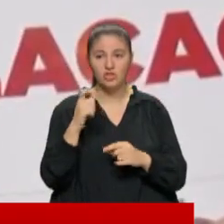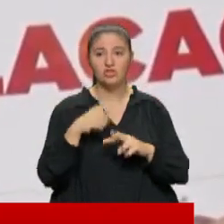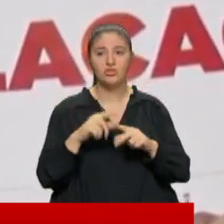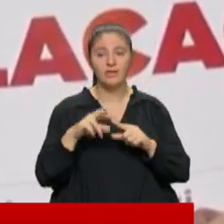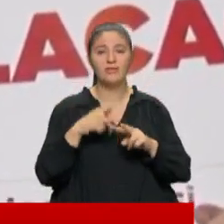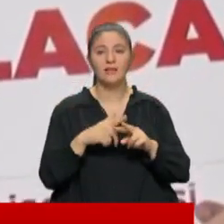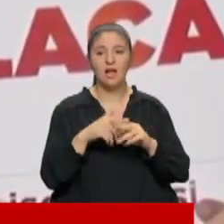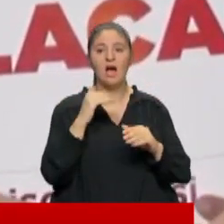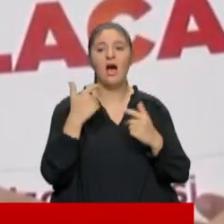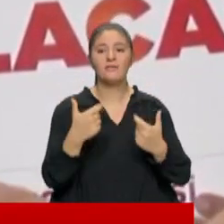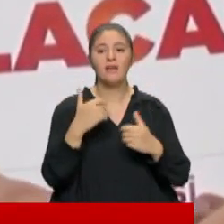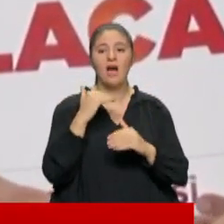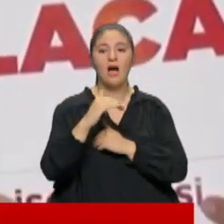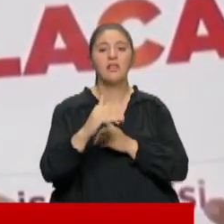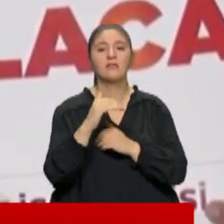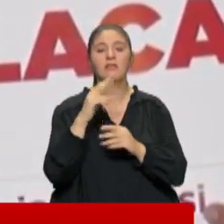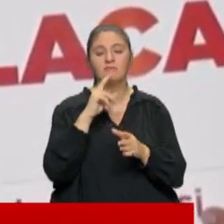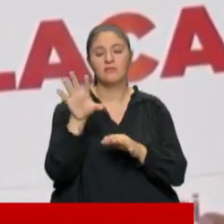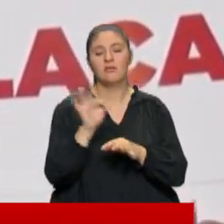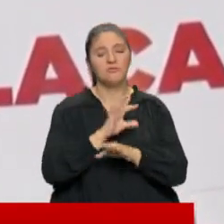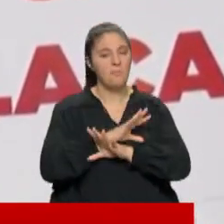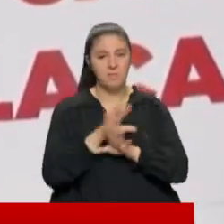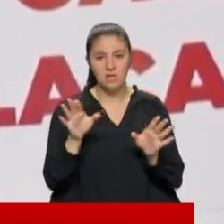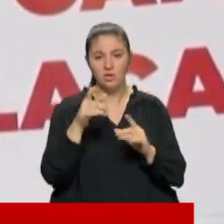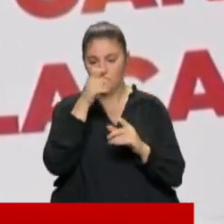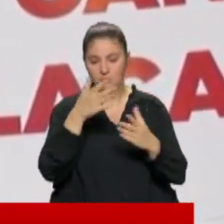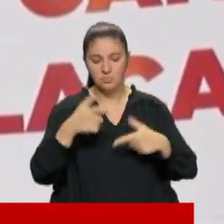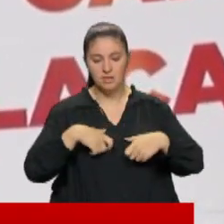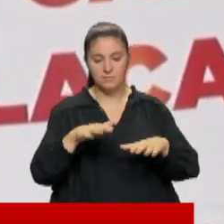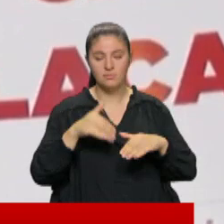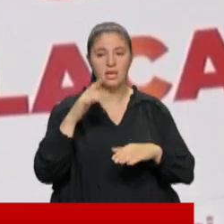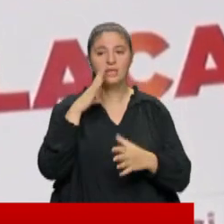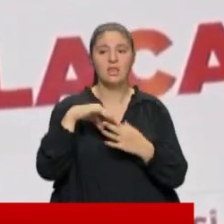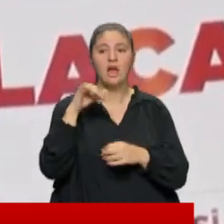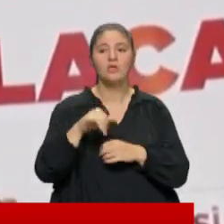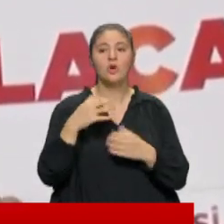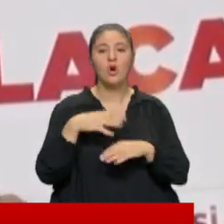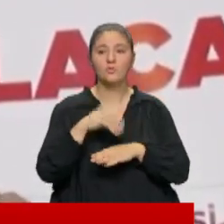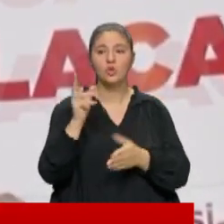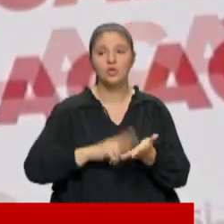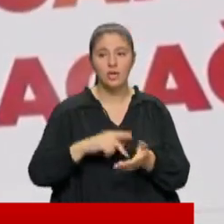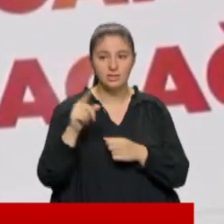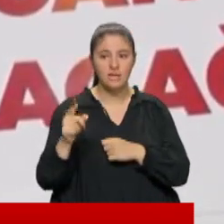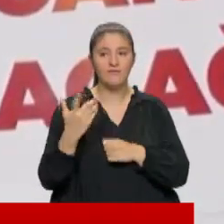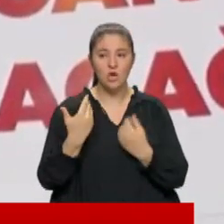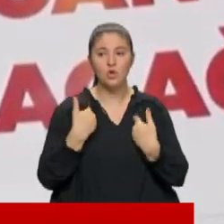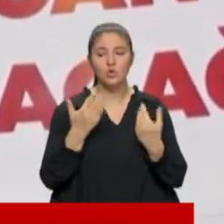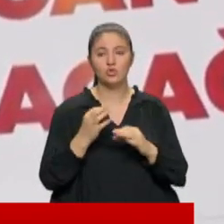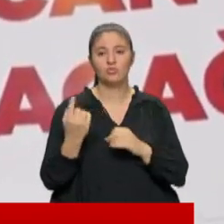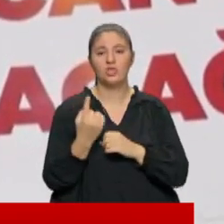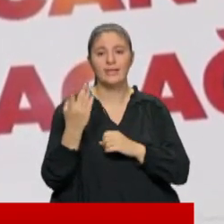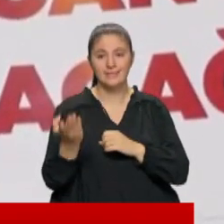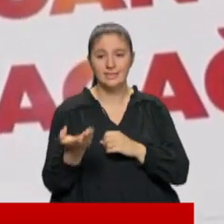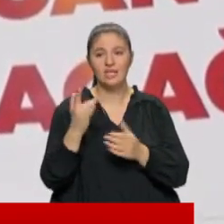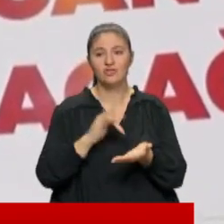Atalay Hatay halkı tarafından seçilmiştir. Türkiye Büyük Millet Meclisi İnsan Hakları Komisyonu'nun üyesidir ve hukuksuz